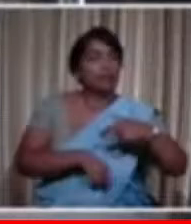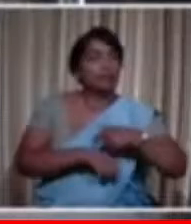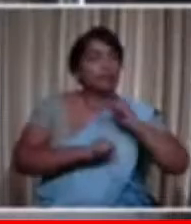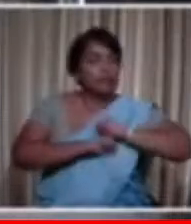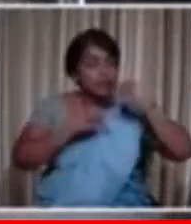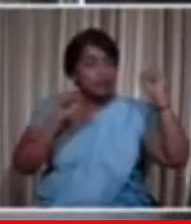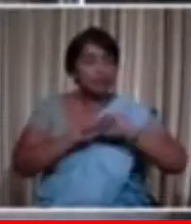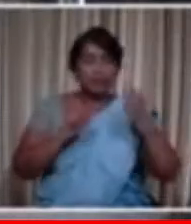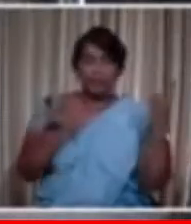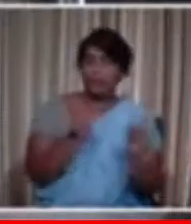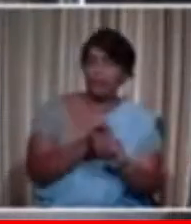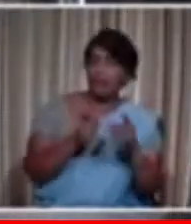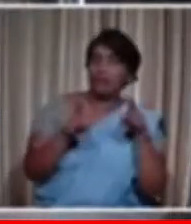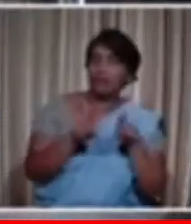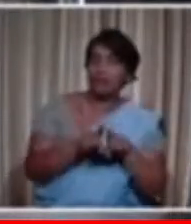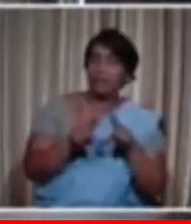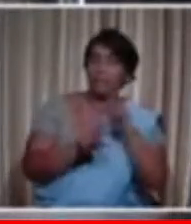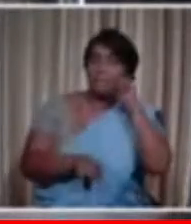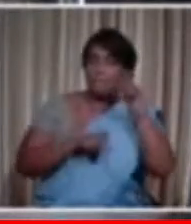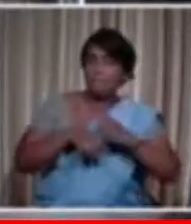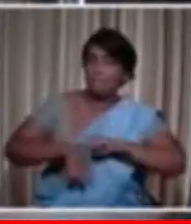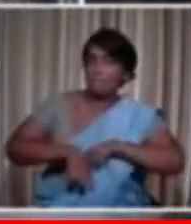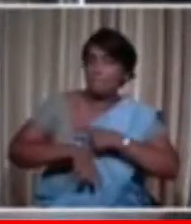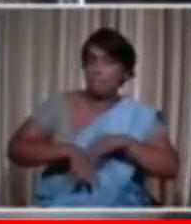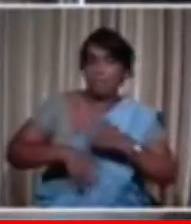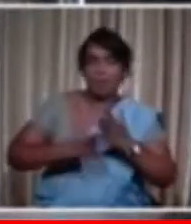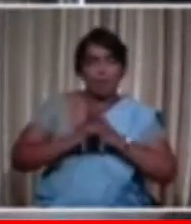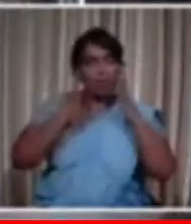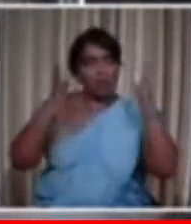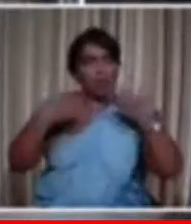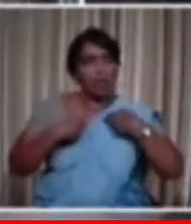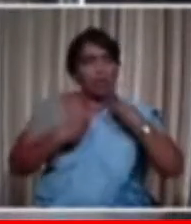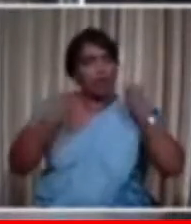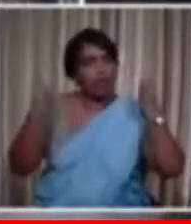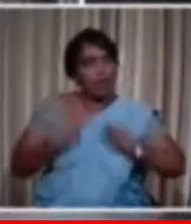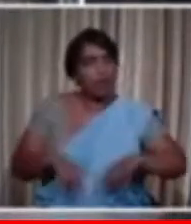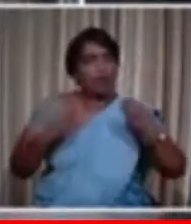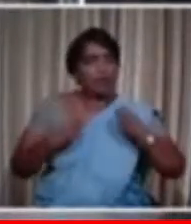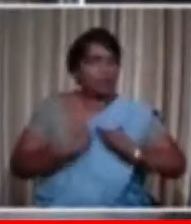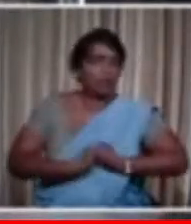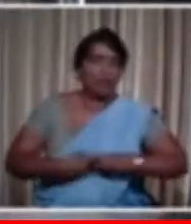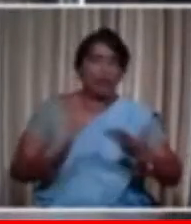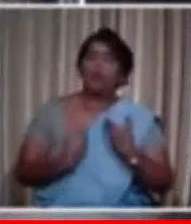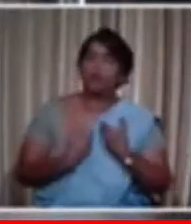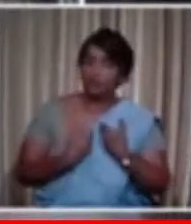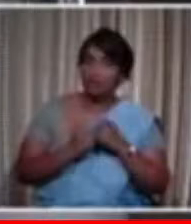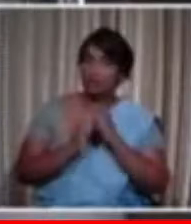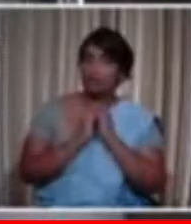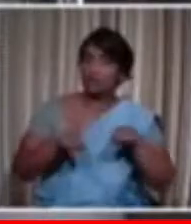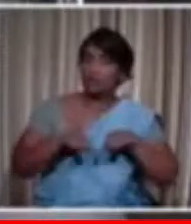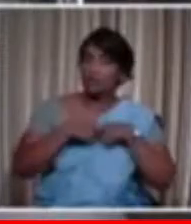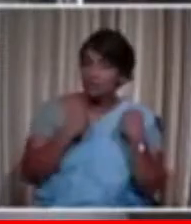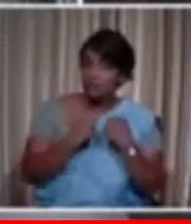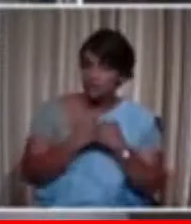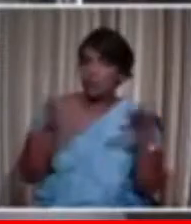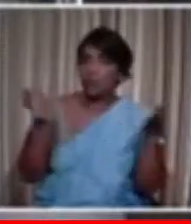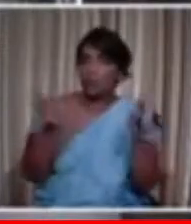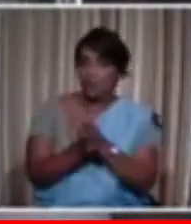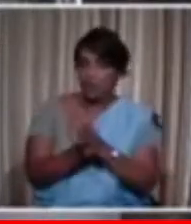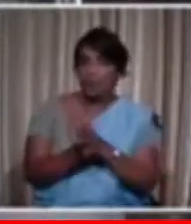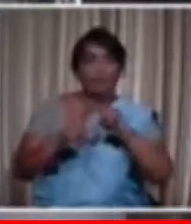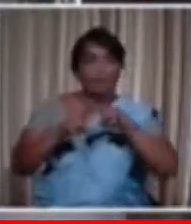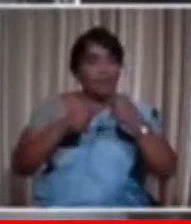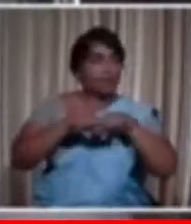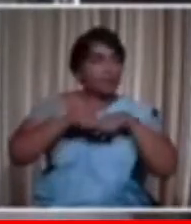ඇතිවන කැරලි කෝලාහල නිසා මිනිස් පය කොයිතරම් ප්‍රමාණයක් අපේ අතින් අහිමි වෙනවද වෘත්තීය සමිති පසුපස ඉඳමින්